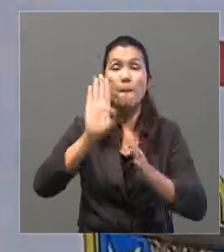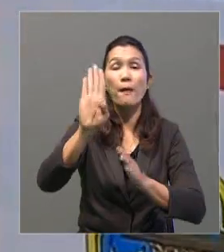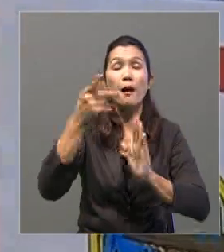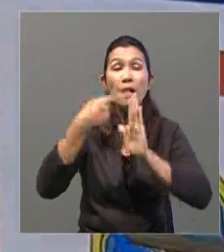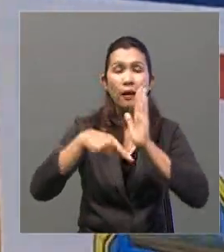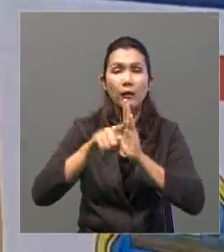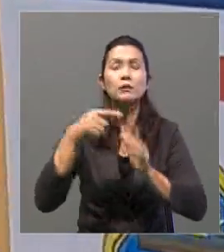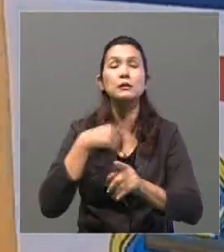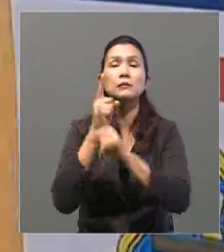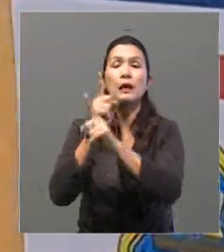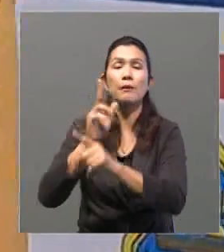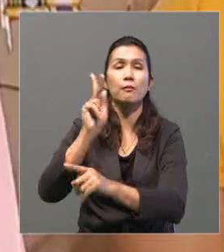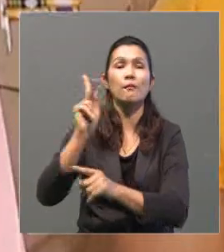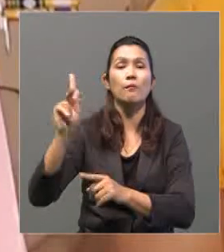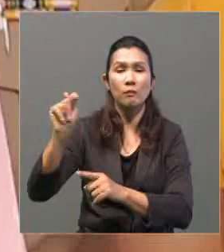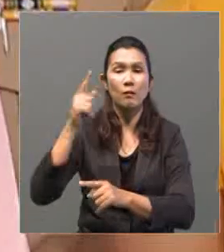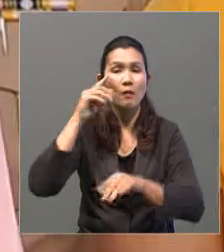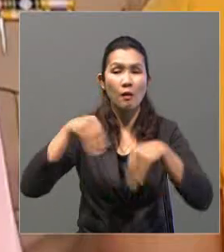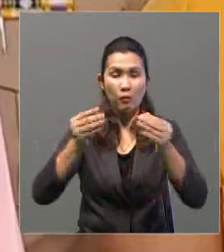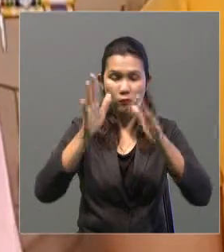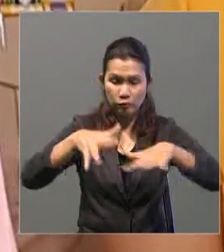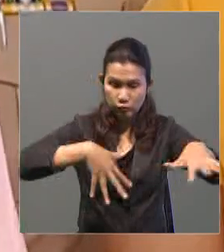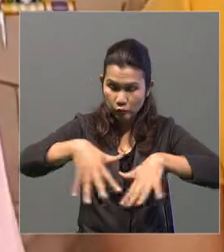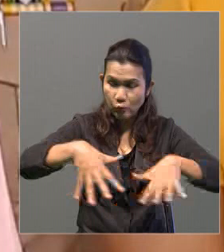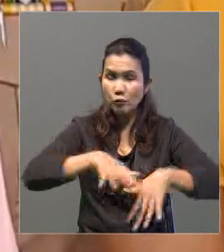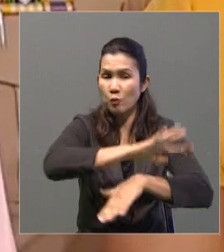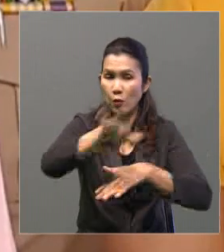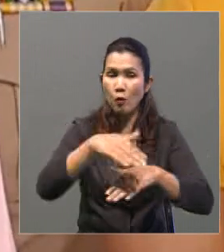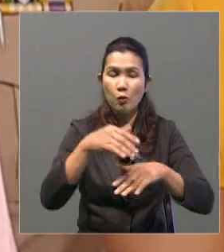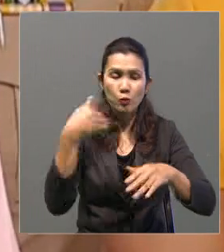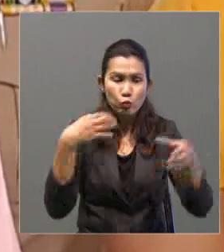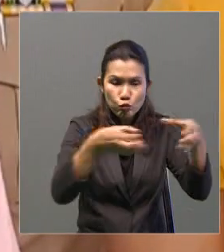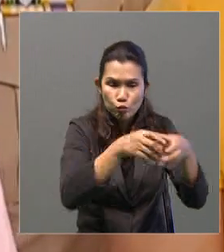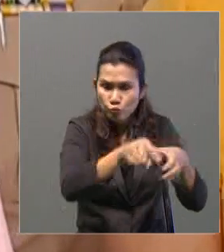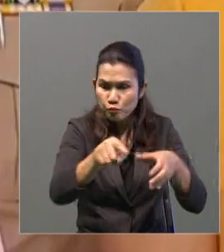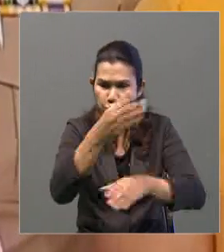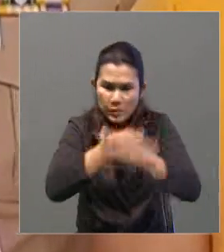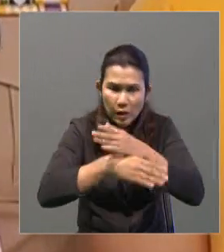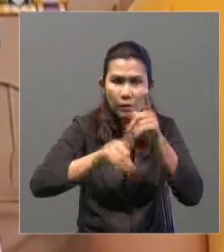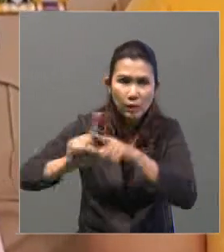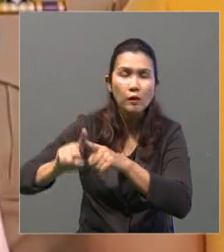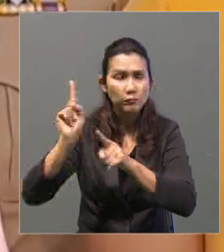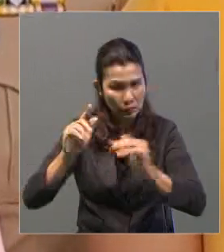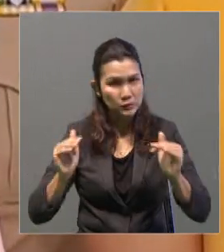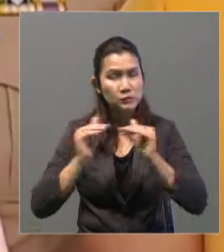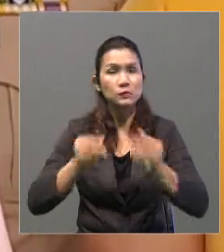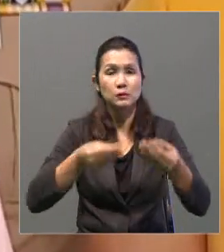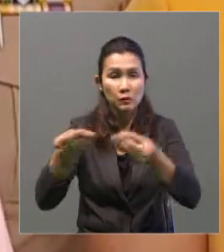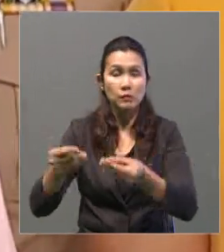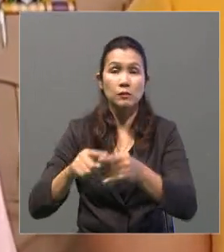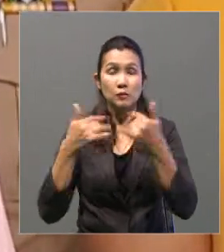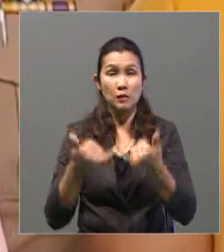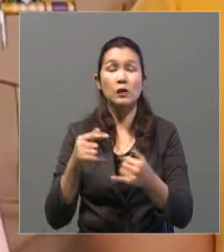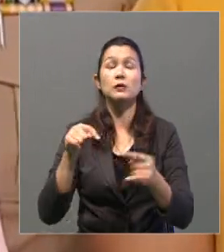นโยบายของกกตเพื่อให้ประชาชนทุกกลุ่มได้ใช้สิทธิ์เลือกตั้งตามที่รัฐธรรมนูญกำหนดเอาไว้ซึ่งทั้งหมดในประเทศไทยมี